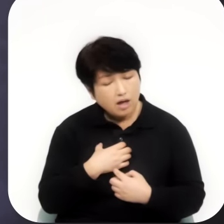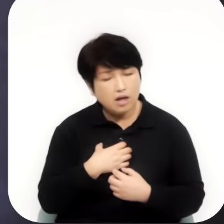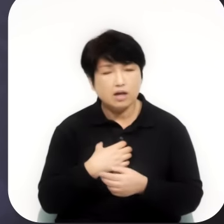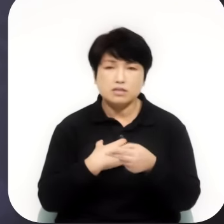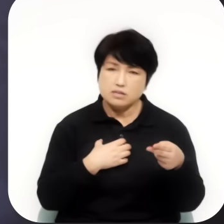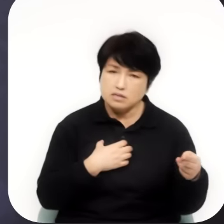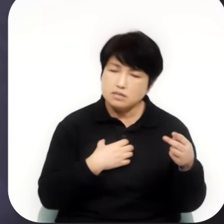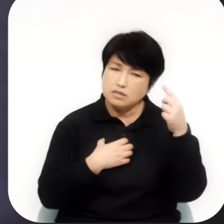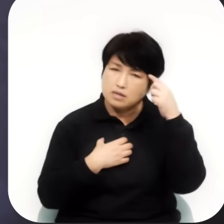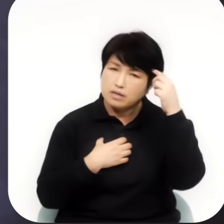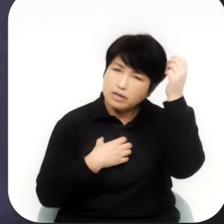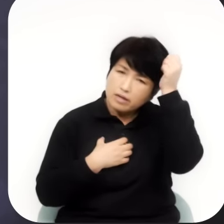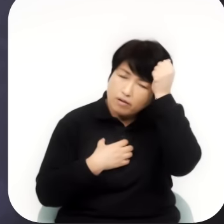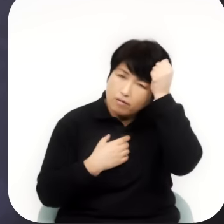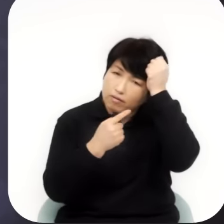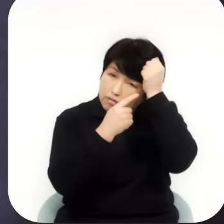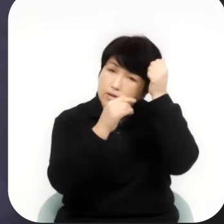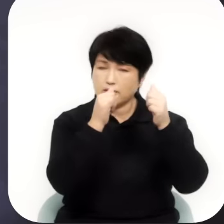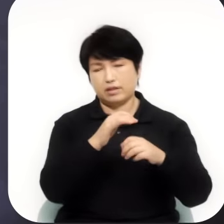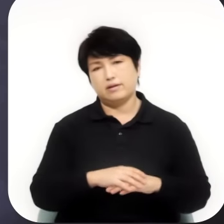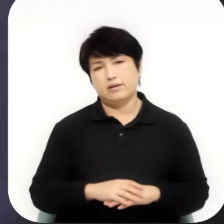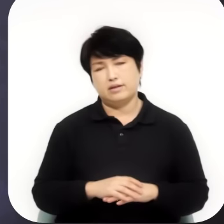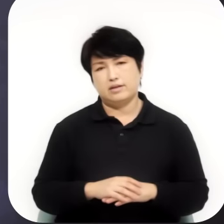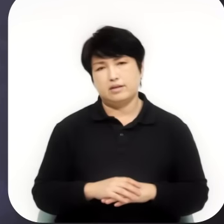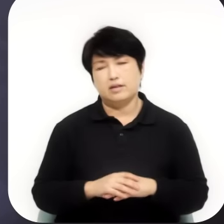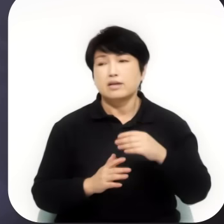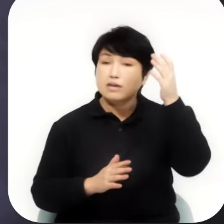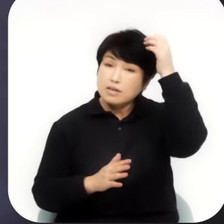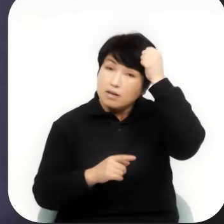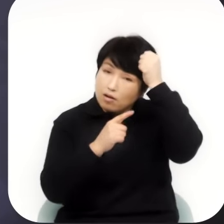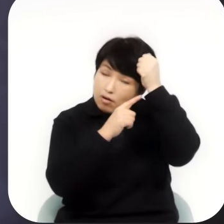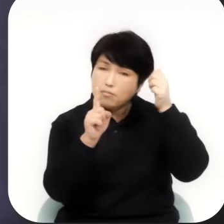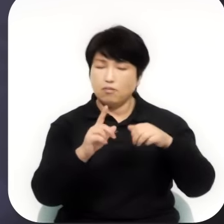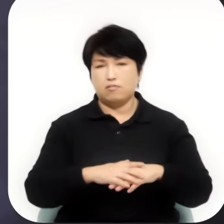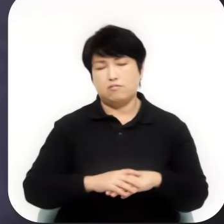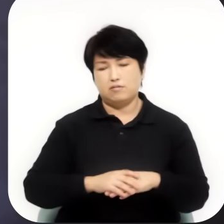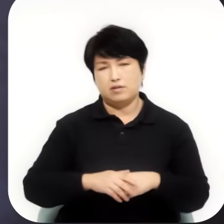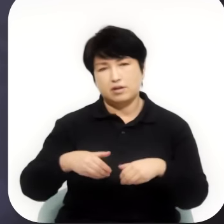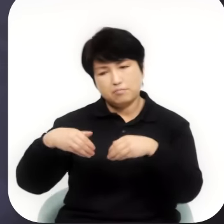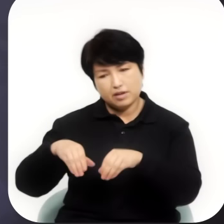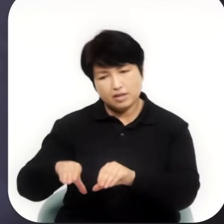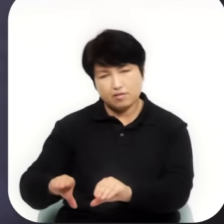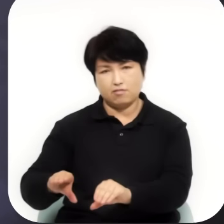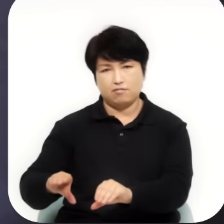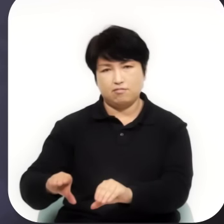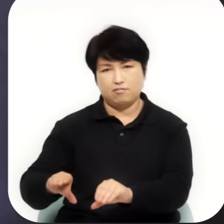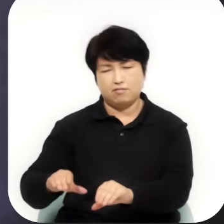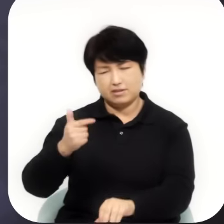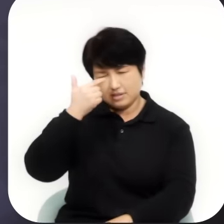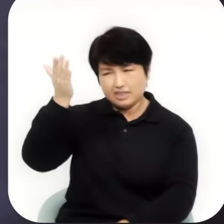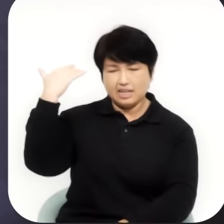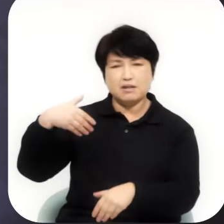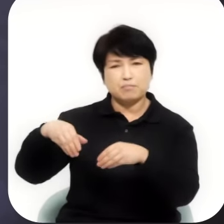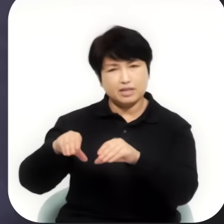괴롭다는 거거든요. 기억 때문에. 그러니까 기억한다는 것은 비디오 가게 가서 옛날 비디오를 꺼내